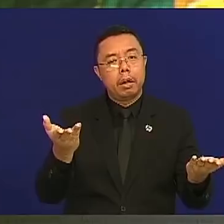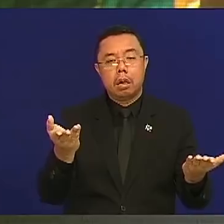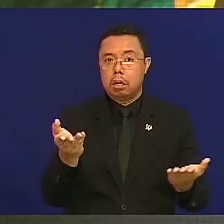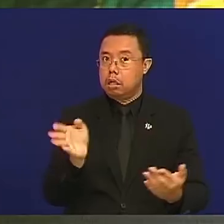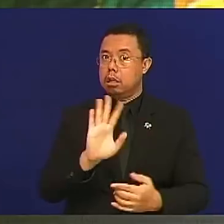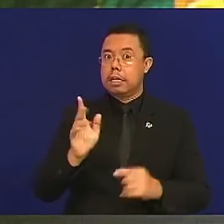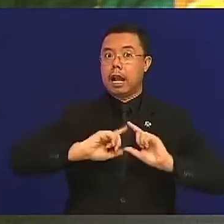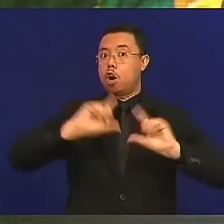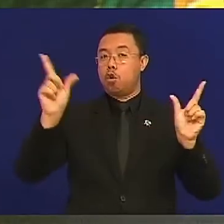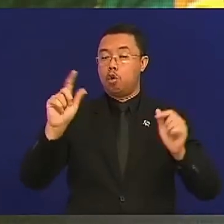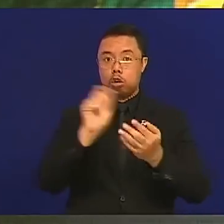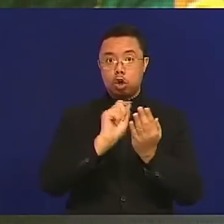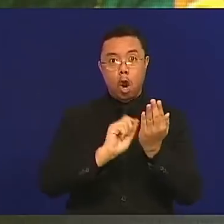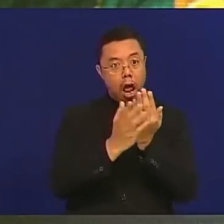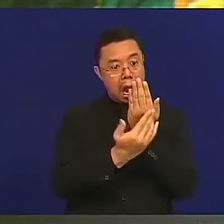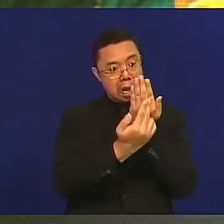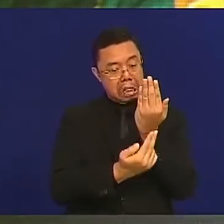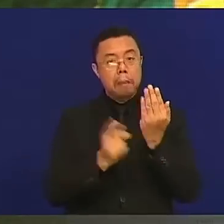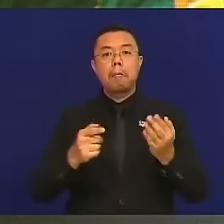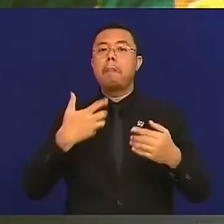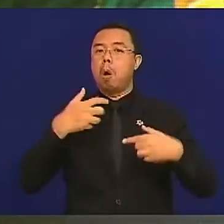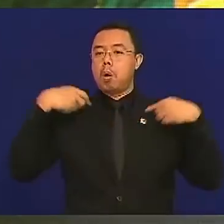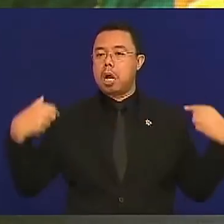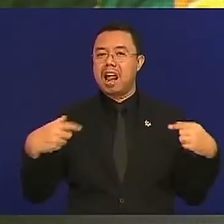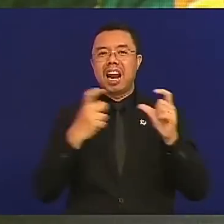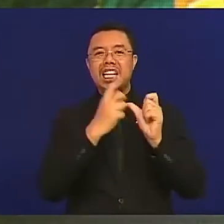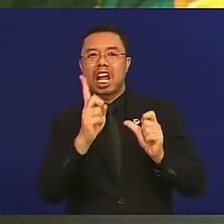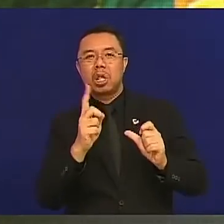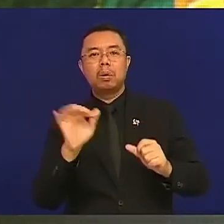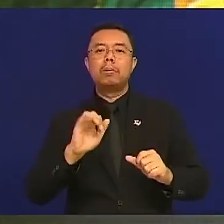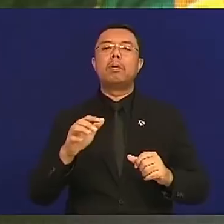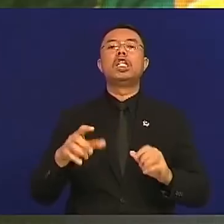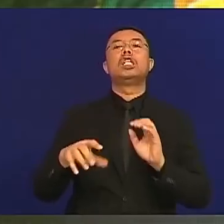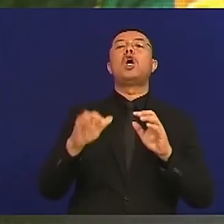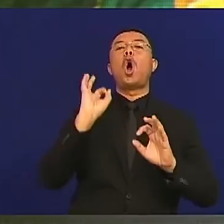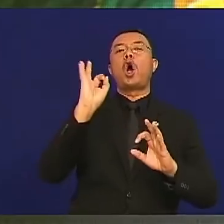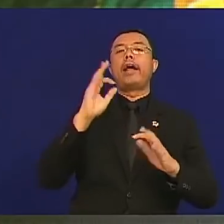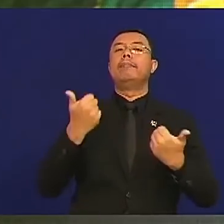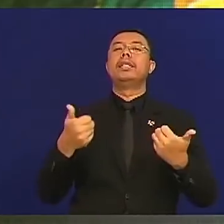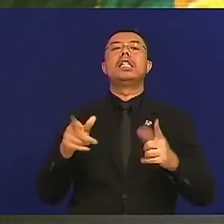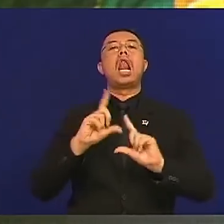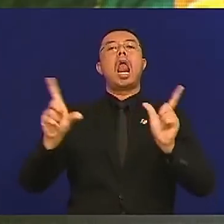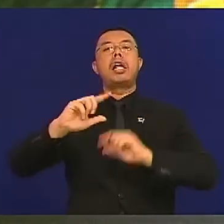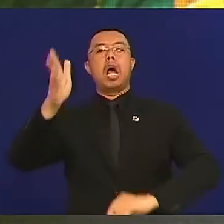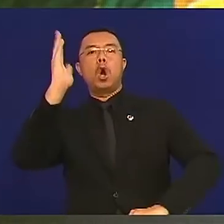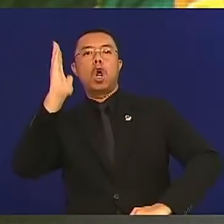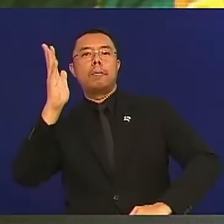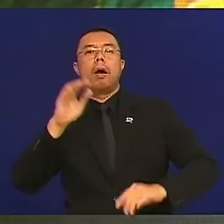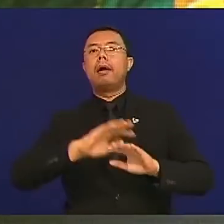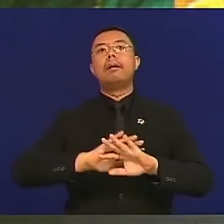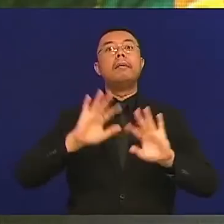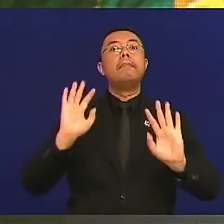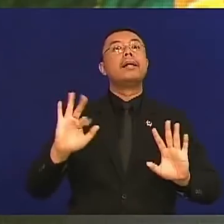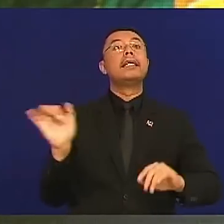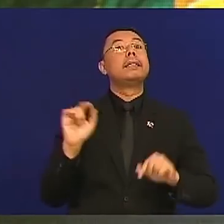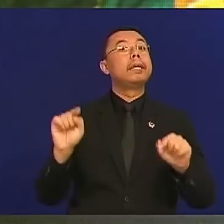Jangan sampai lulus sekolah Alkitab hanya karena mau gelar lalu dianggap pantas berdiri di mimbar. Dan tidak sedikit